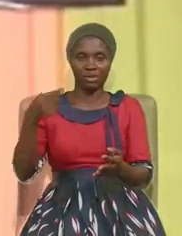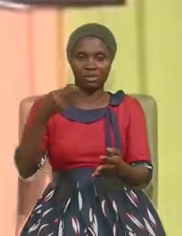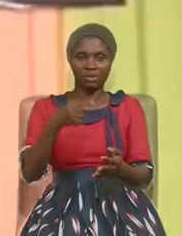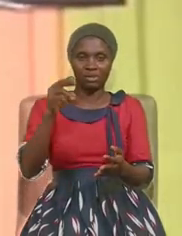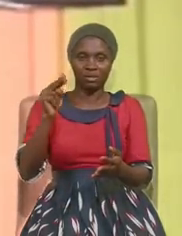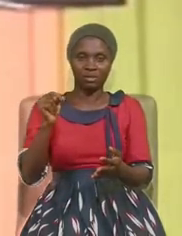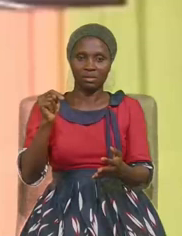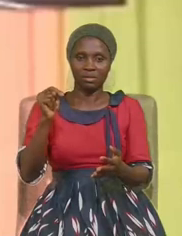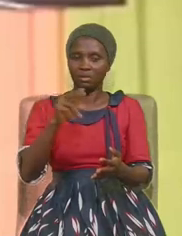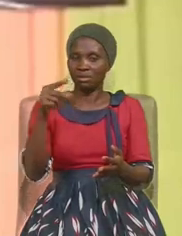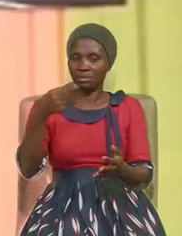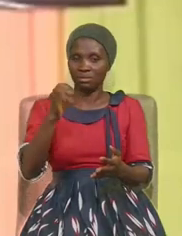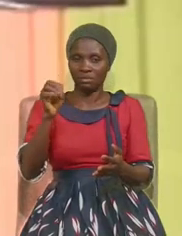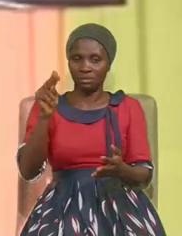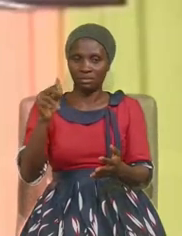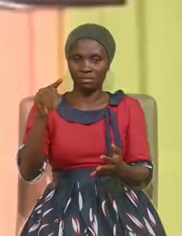en vous,